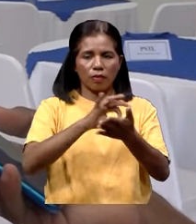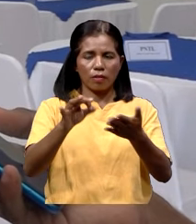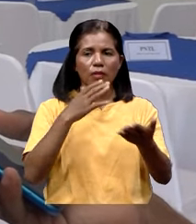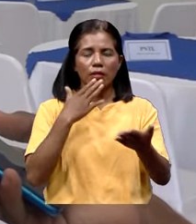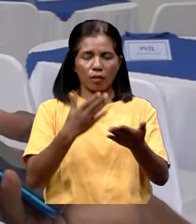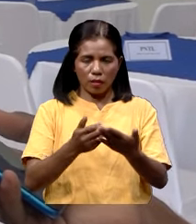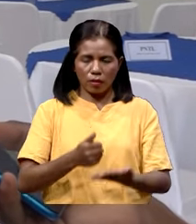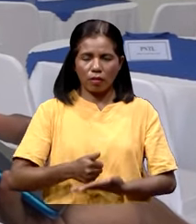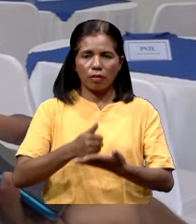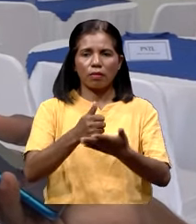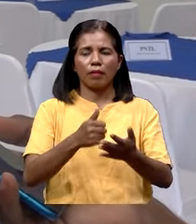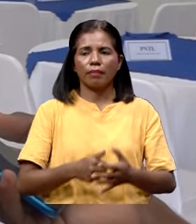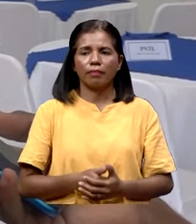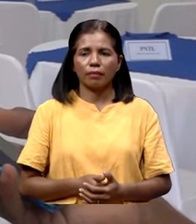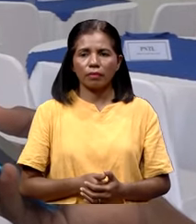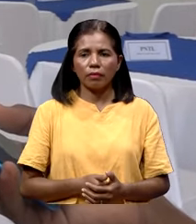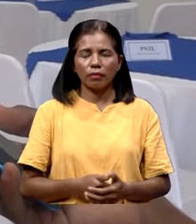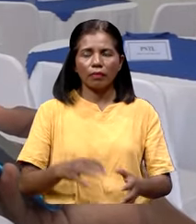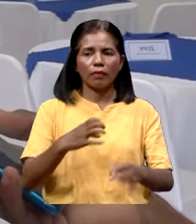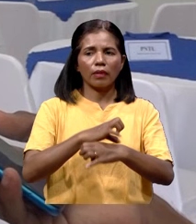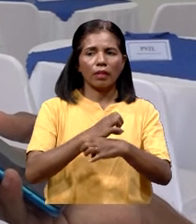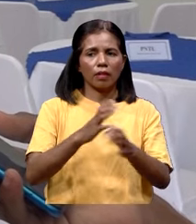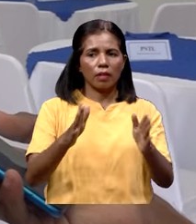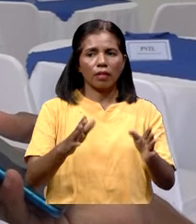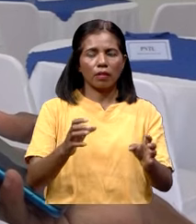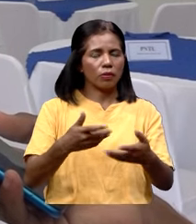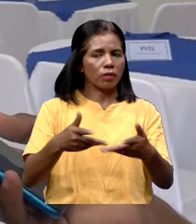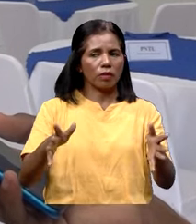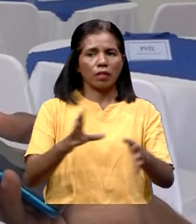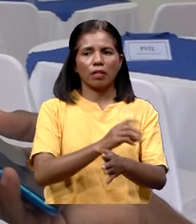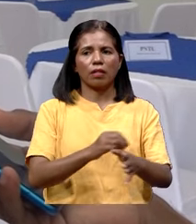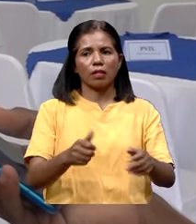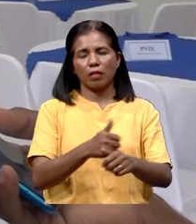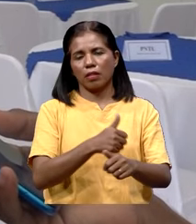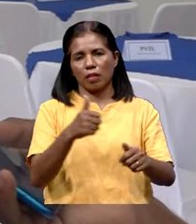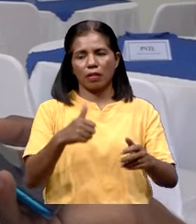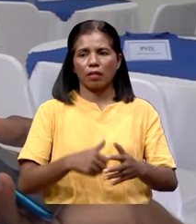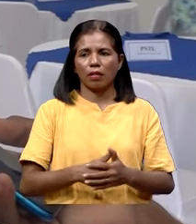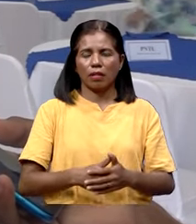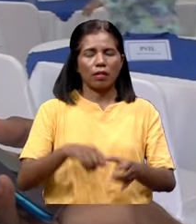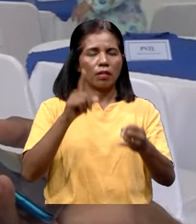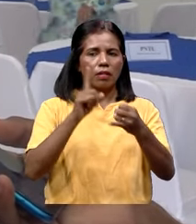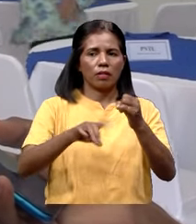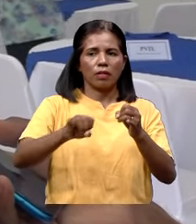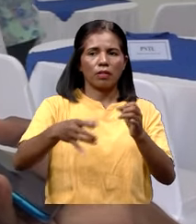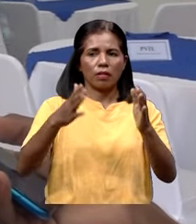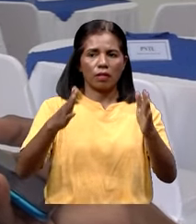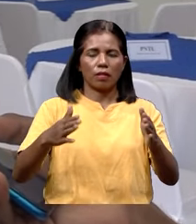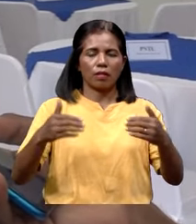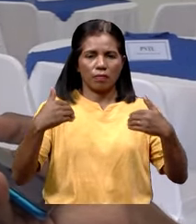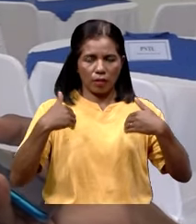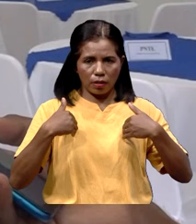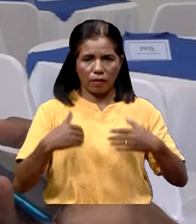katu tende, editor rasa baraja ti berita, berita saya ti buat selo kira, ikus me jurnalista mak kehatan de